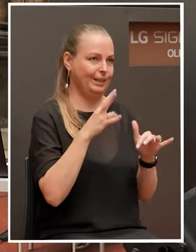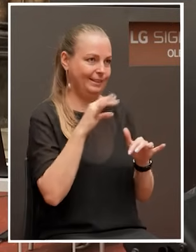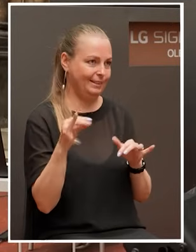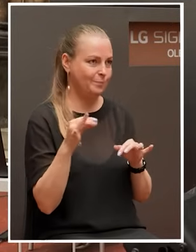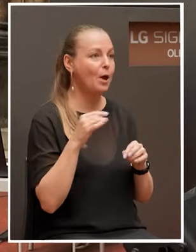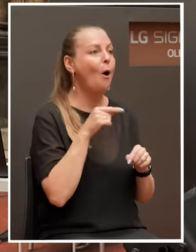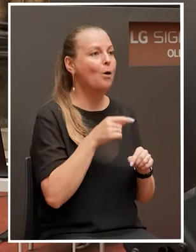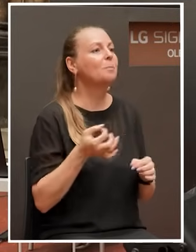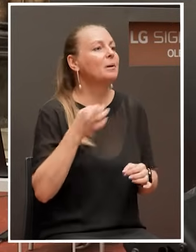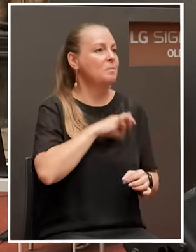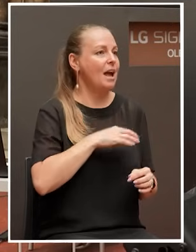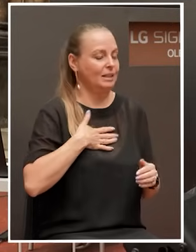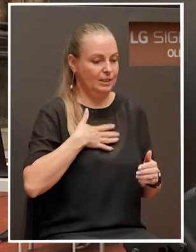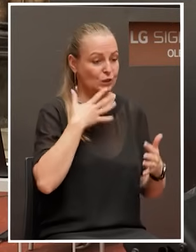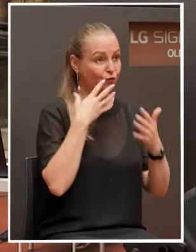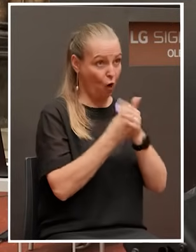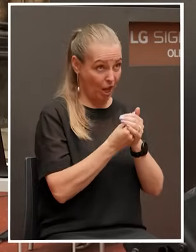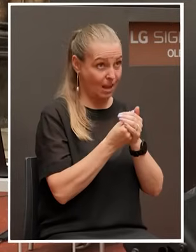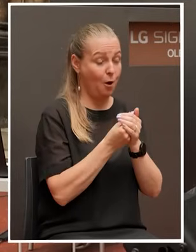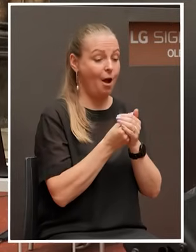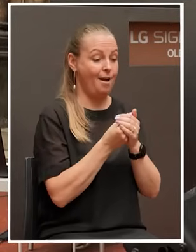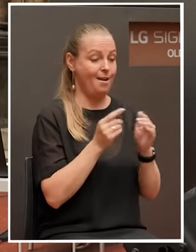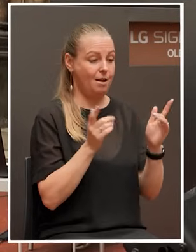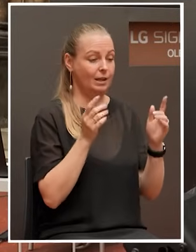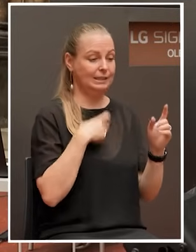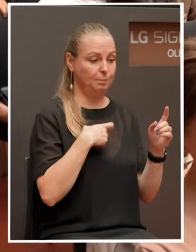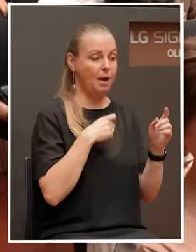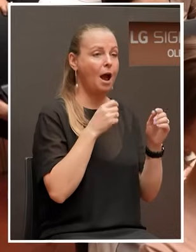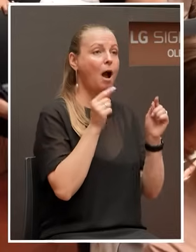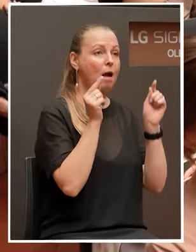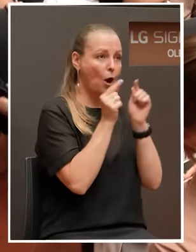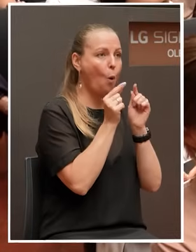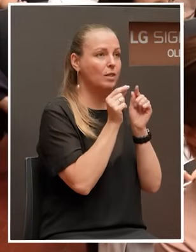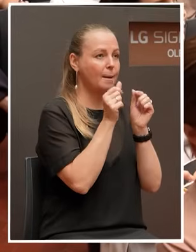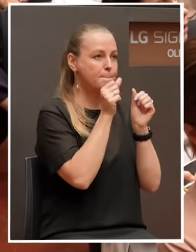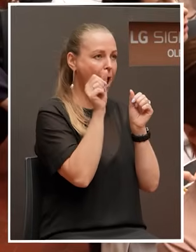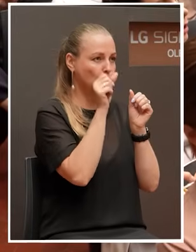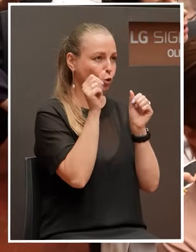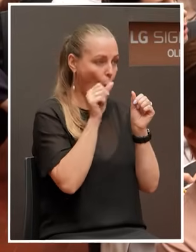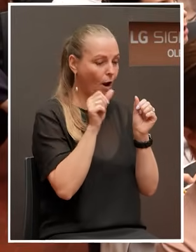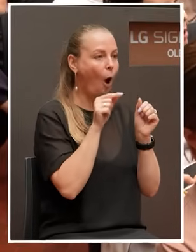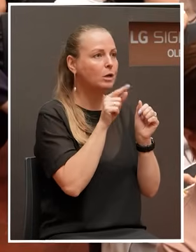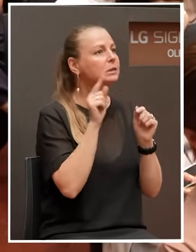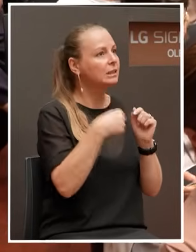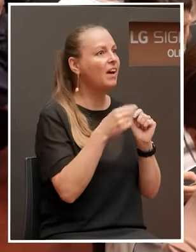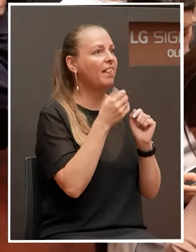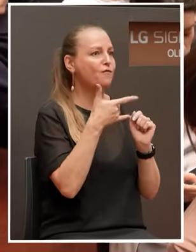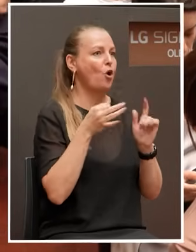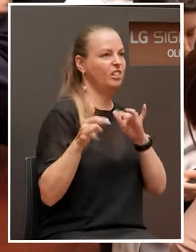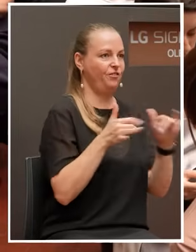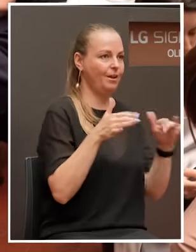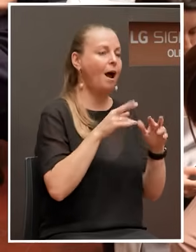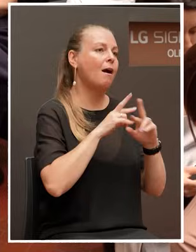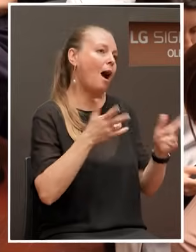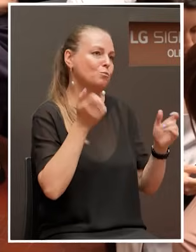примеряет к своим потребностям короткий раздельный мазок, который он заставляет двигаться, как пыль над